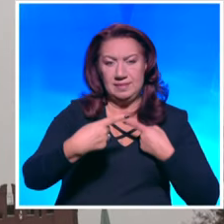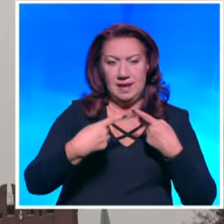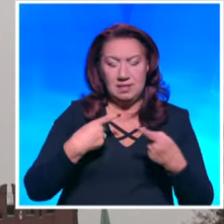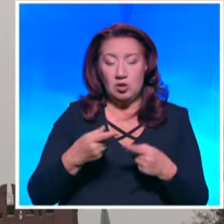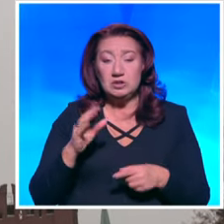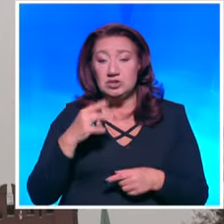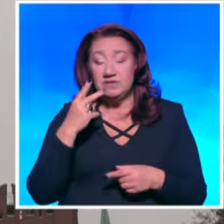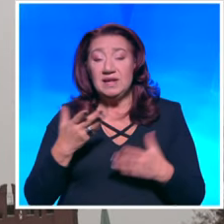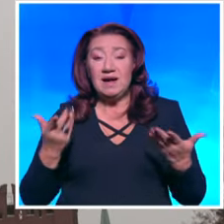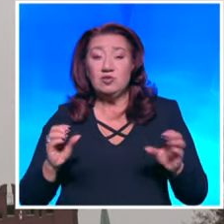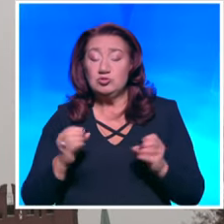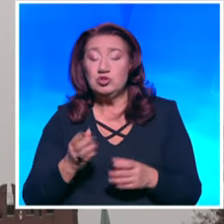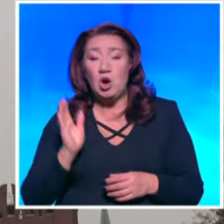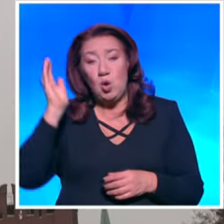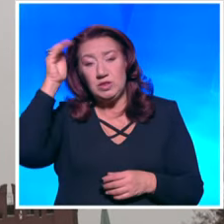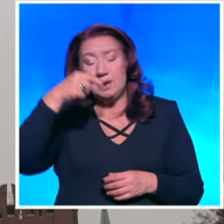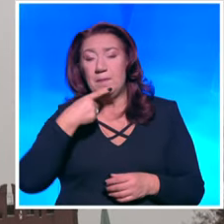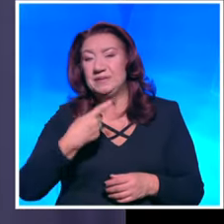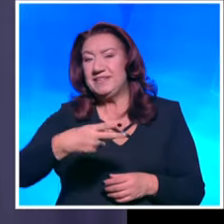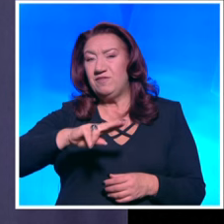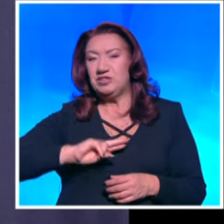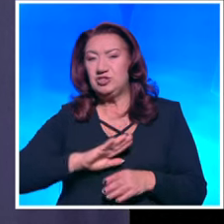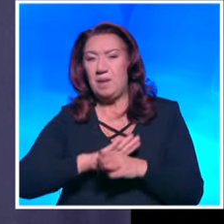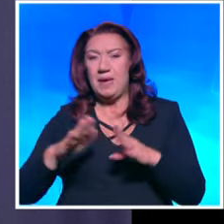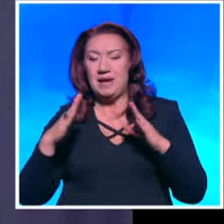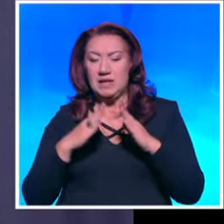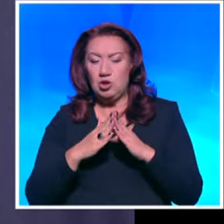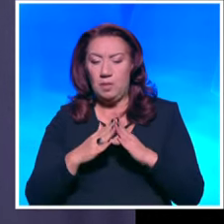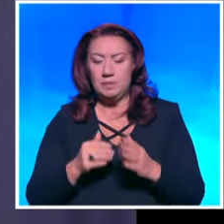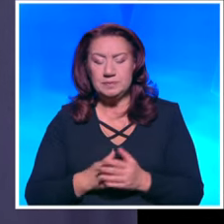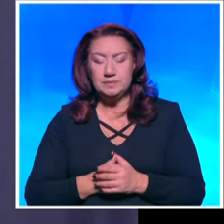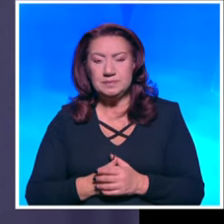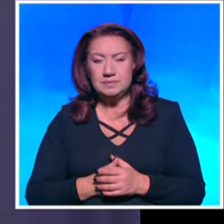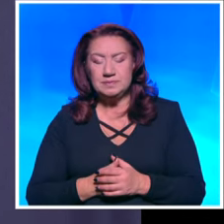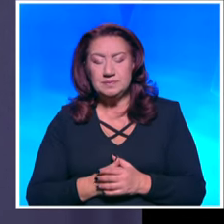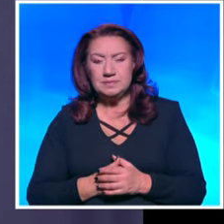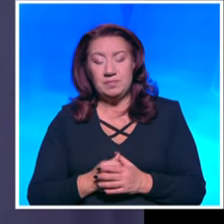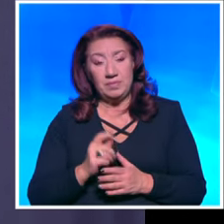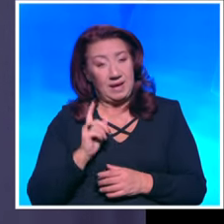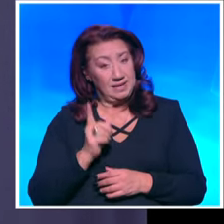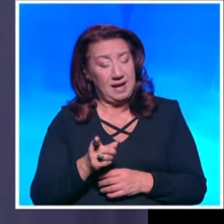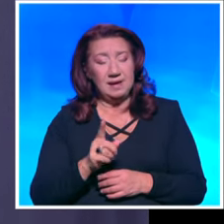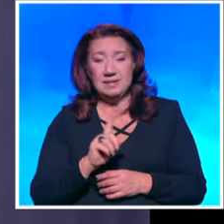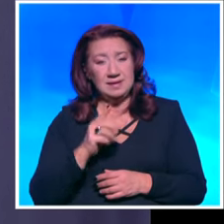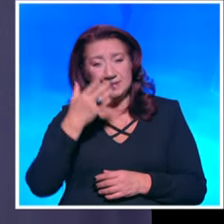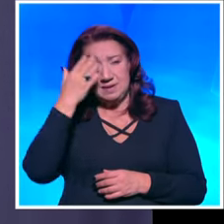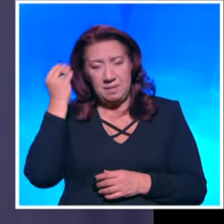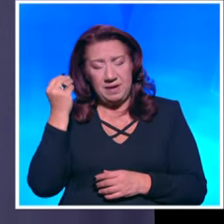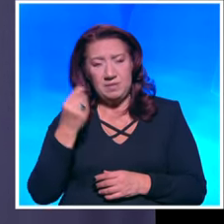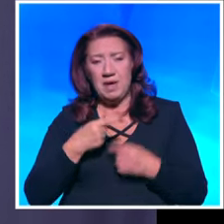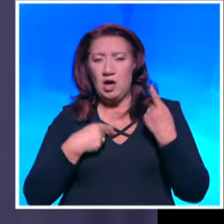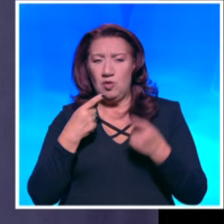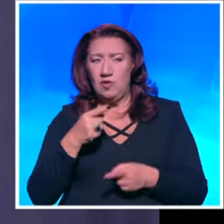доналд тръмп се върне в белия дом през януари давайте не зава нека не забравяме че говорим за неприятелска